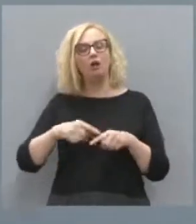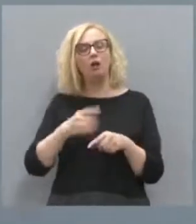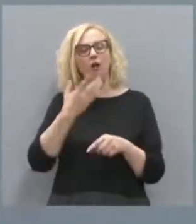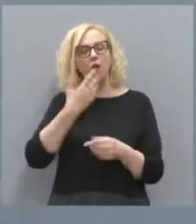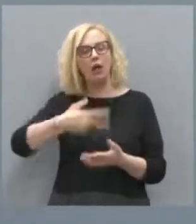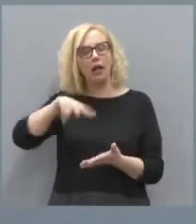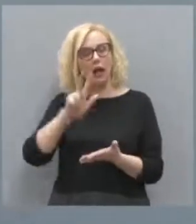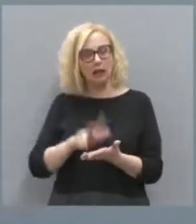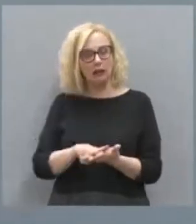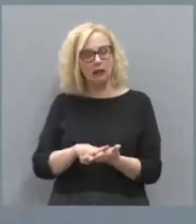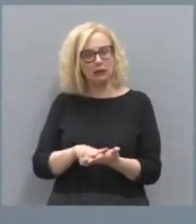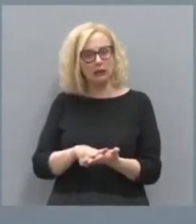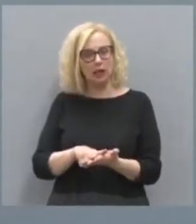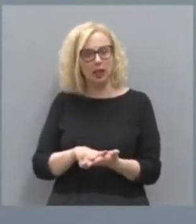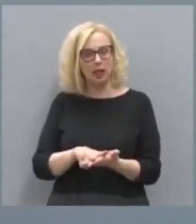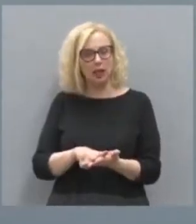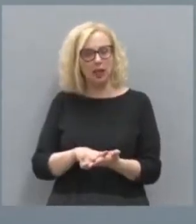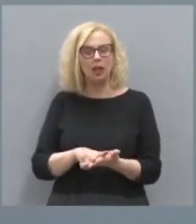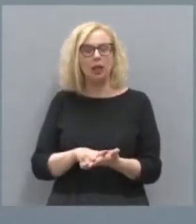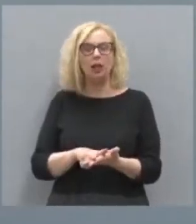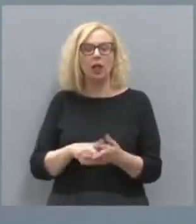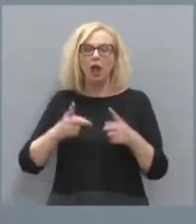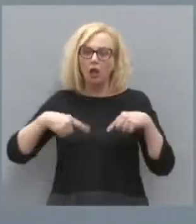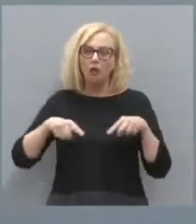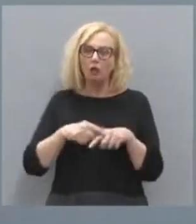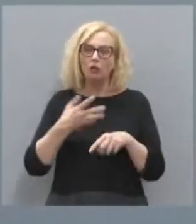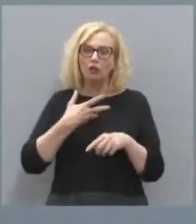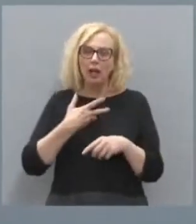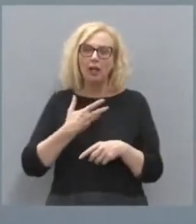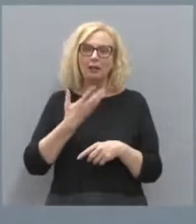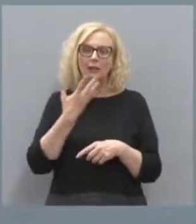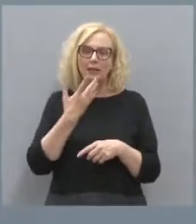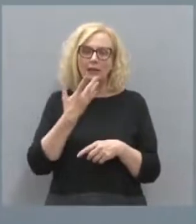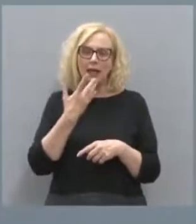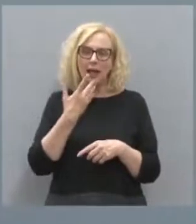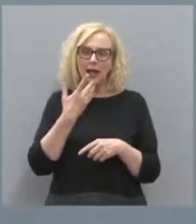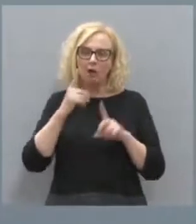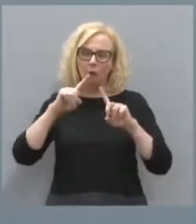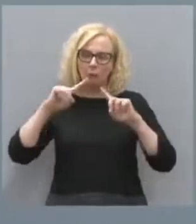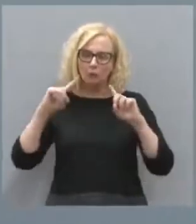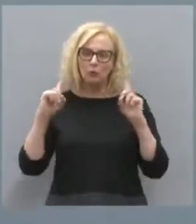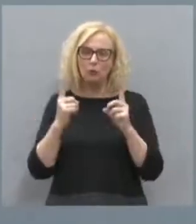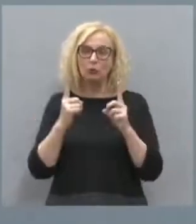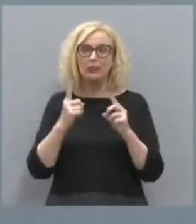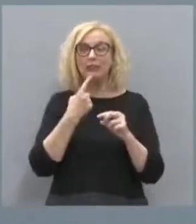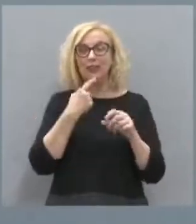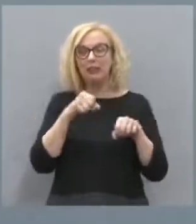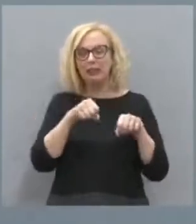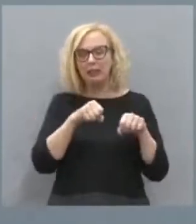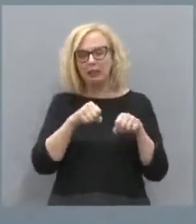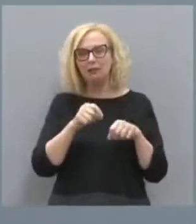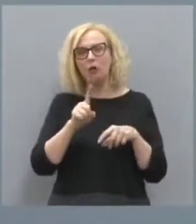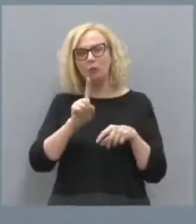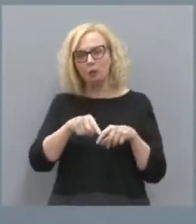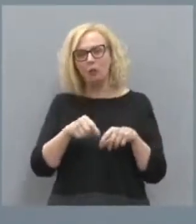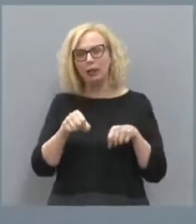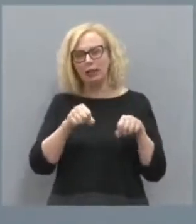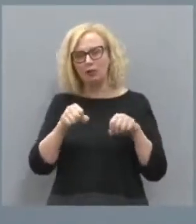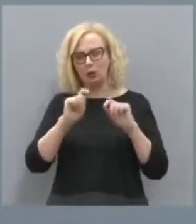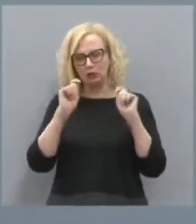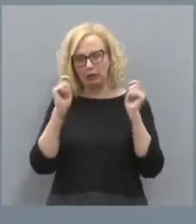che c'è una voglia da parte di tutti a cominciare da chi ha ruoli direttivi compreso il direttore generale